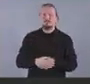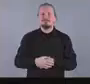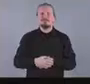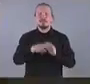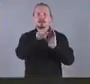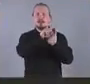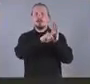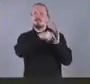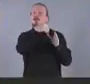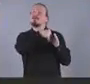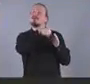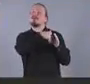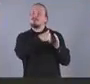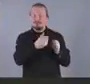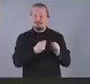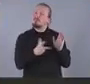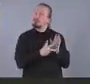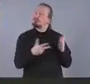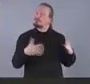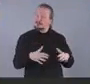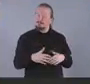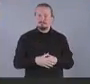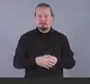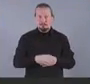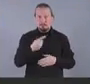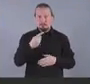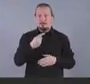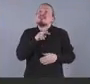règlement intérieur que nous avons adopté prévoit que